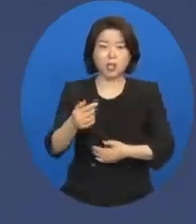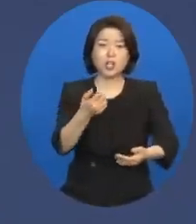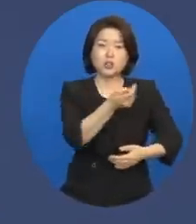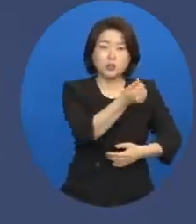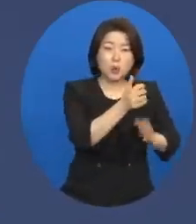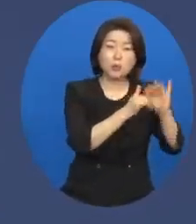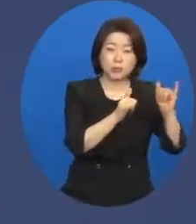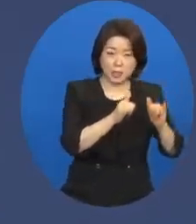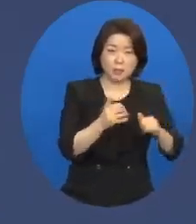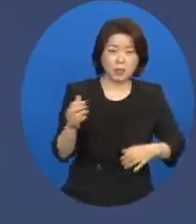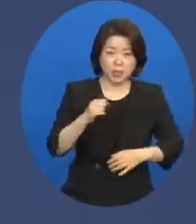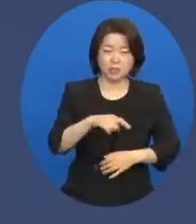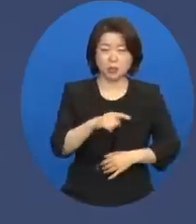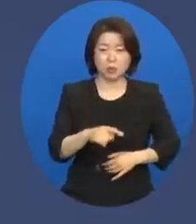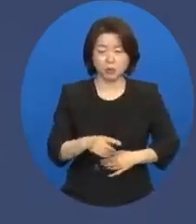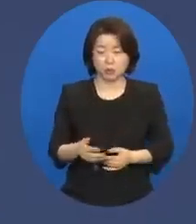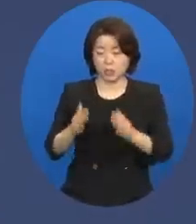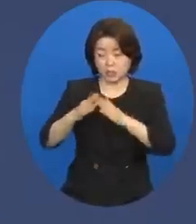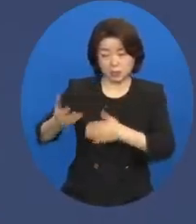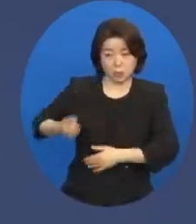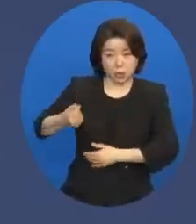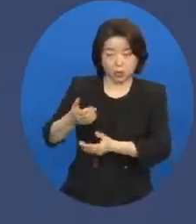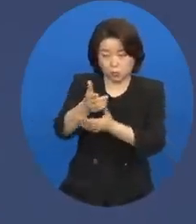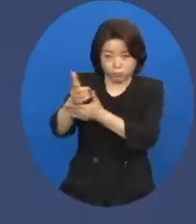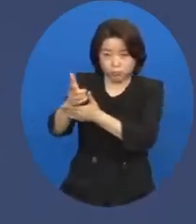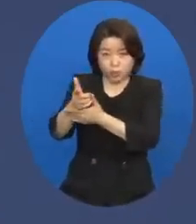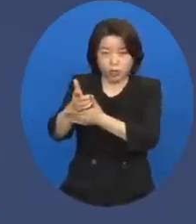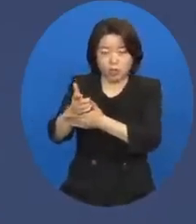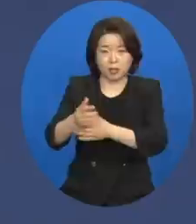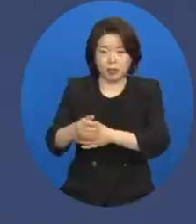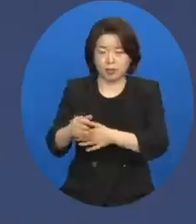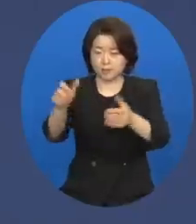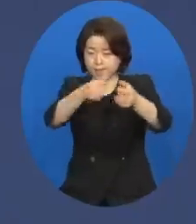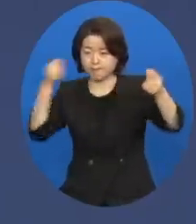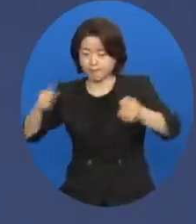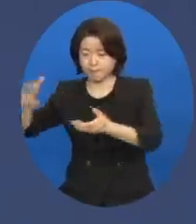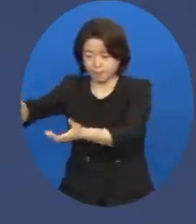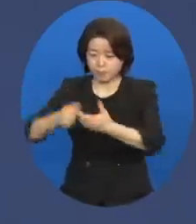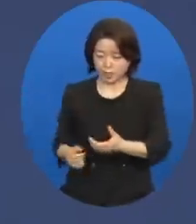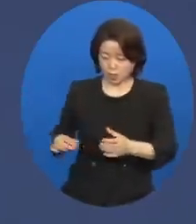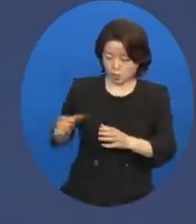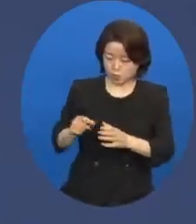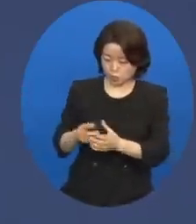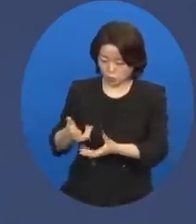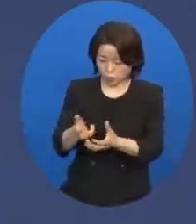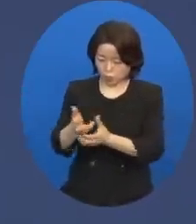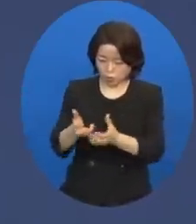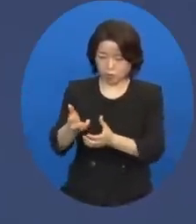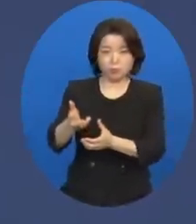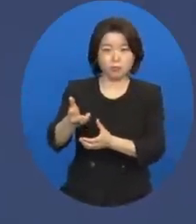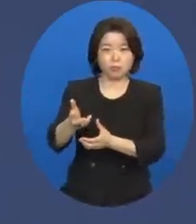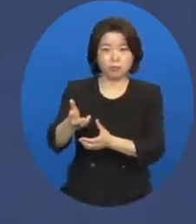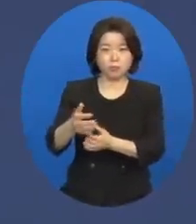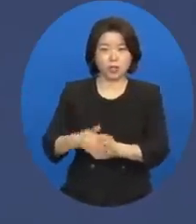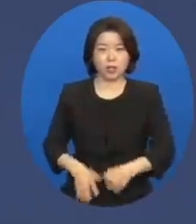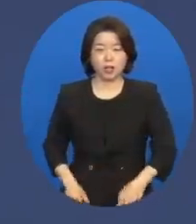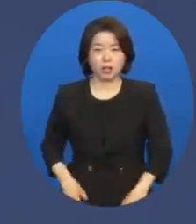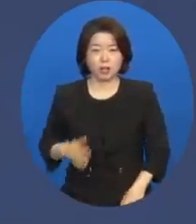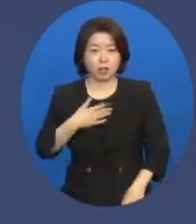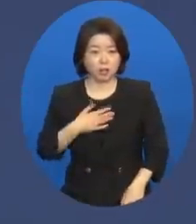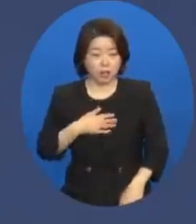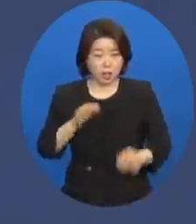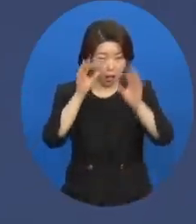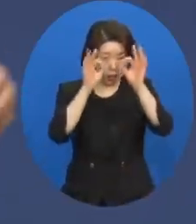때문에 허술해서 아마 집에서 갖고 있었던 것. 장롱에 있던 그걸 딱 총알을 장전해가지고 제가 따라가 봤으니까